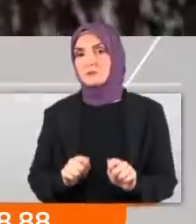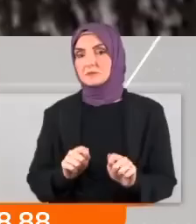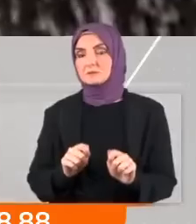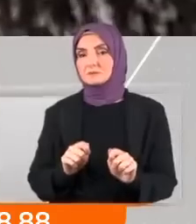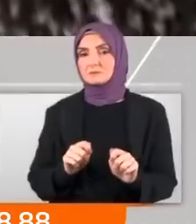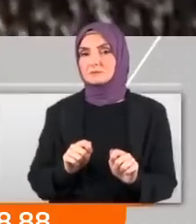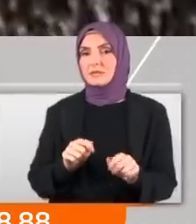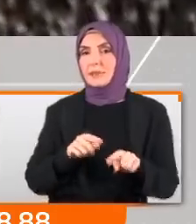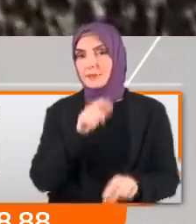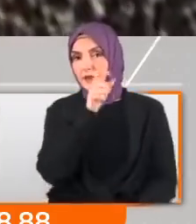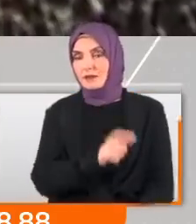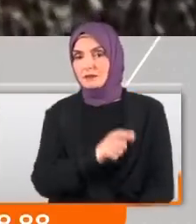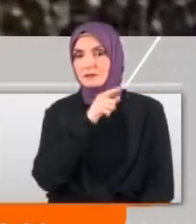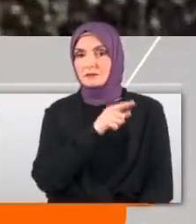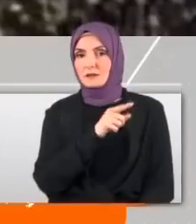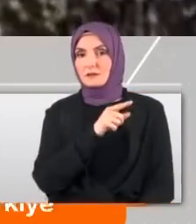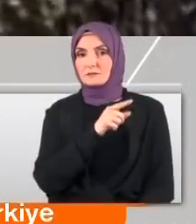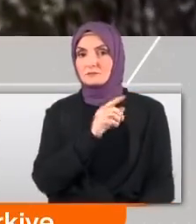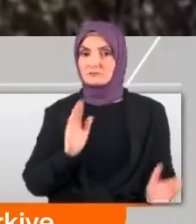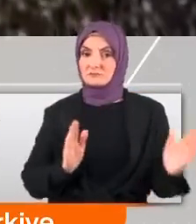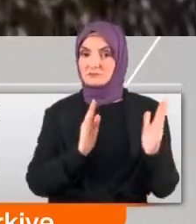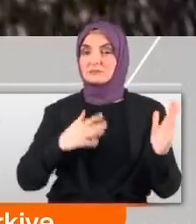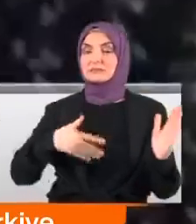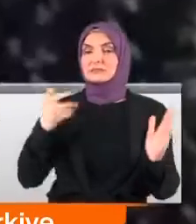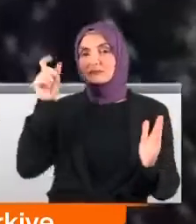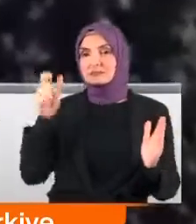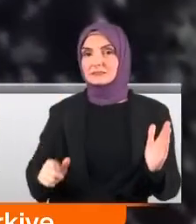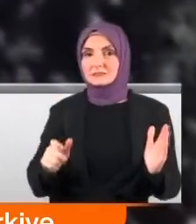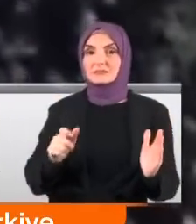Netanyahu karşıtı açılan Firavun pankartı ise büyük ses getirdi.